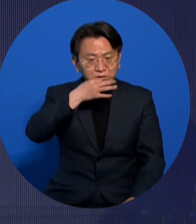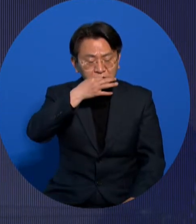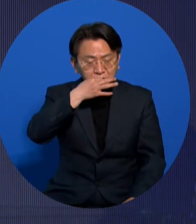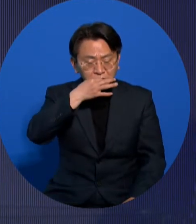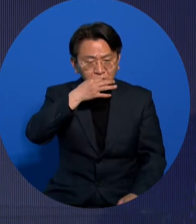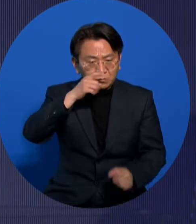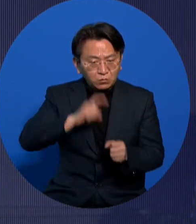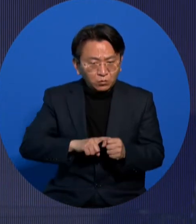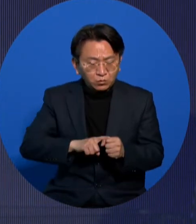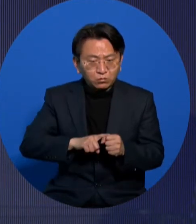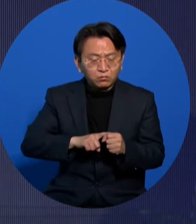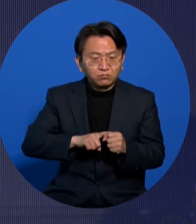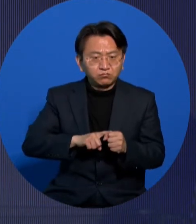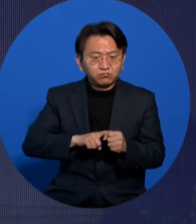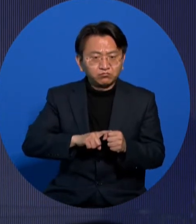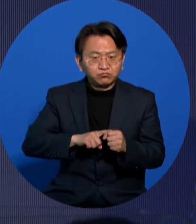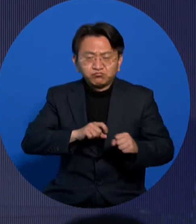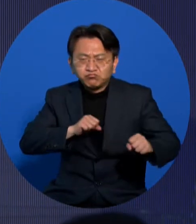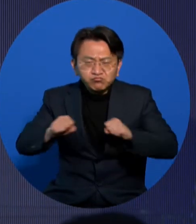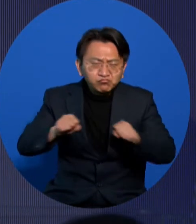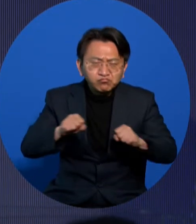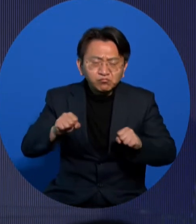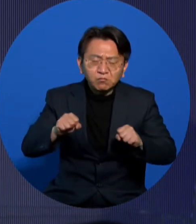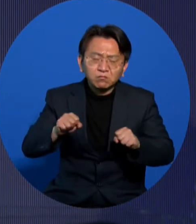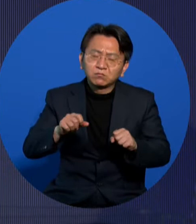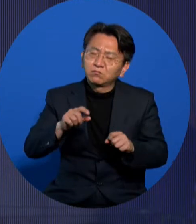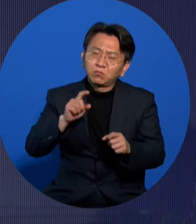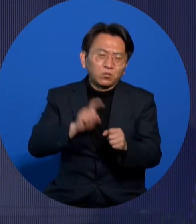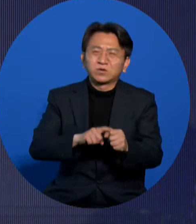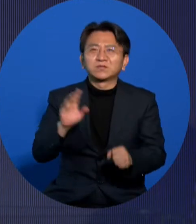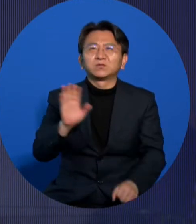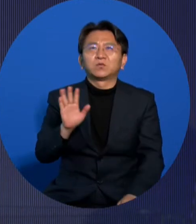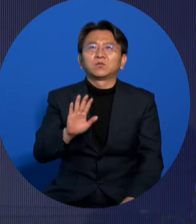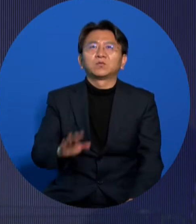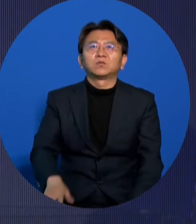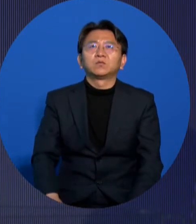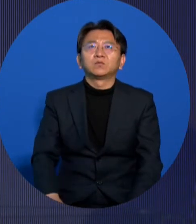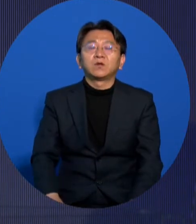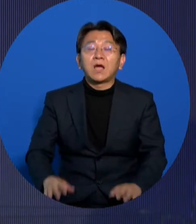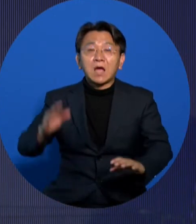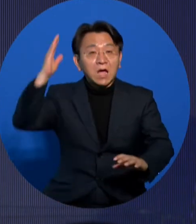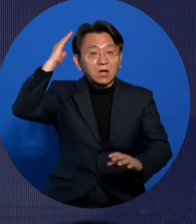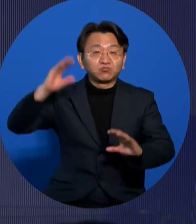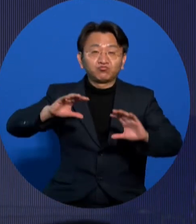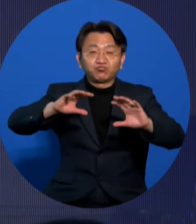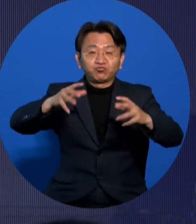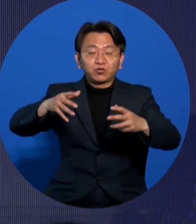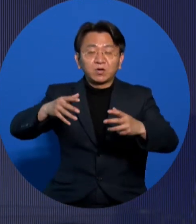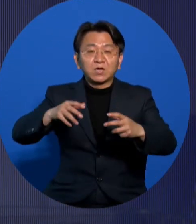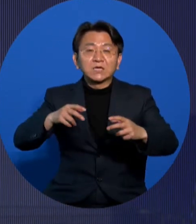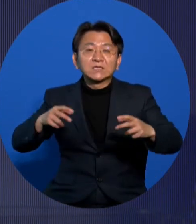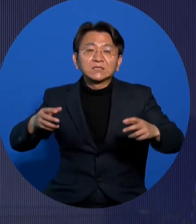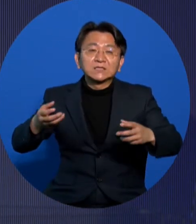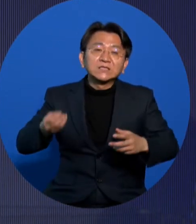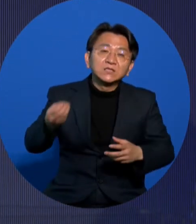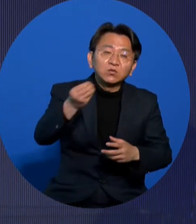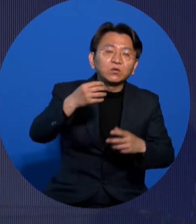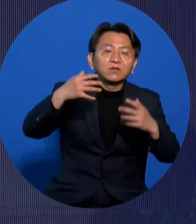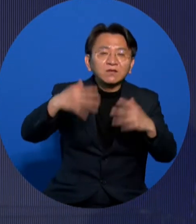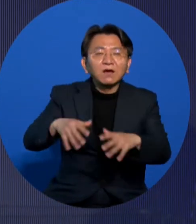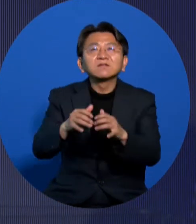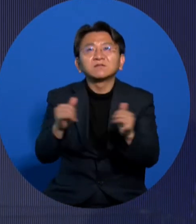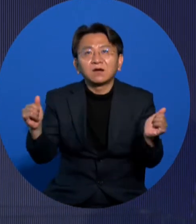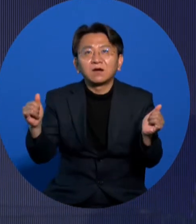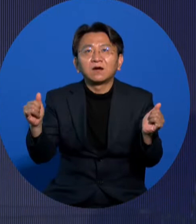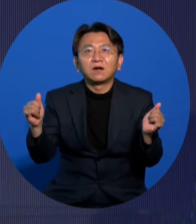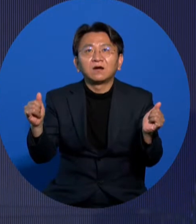운동을 해야만 되는 것이 아니고 모두 대한민국의 모두 약자들, 이동의 약자들 갖고 있는 사람들이